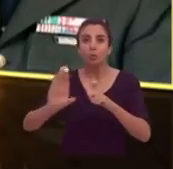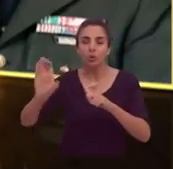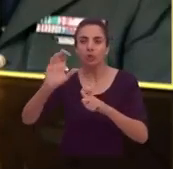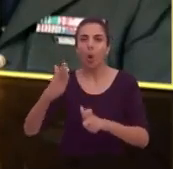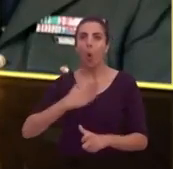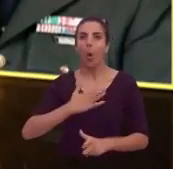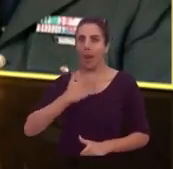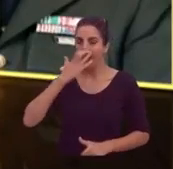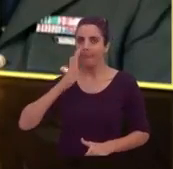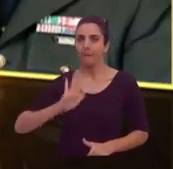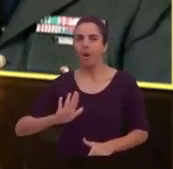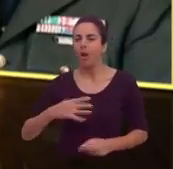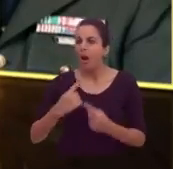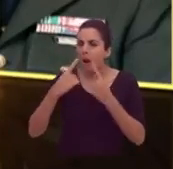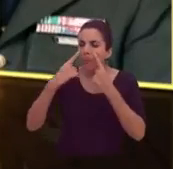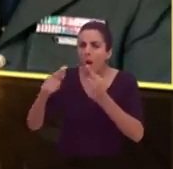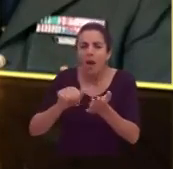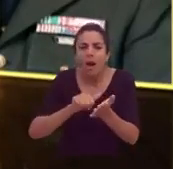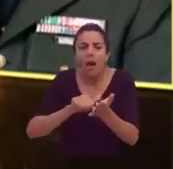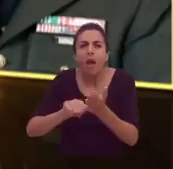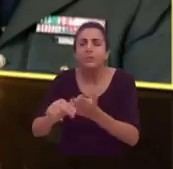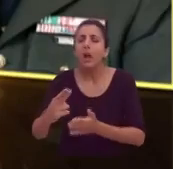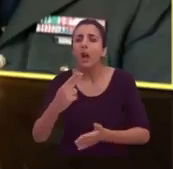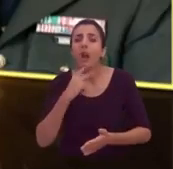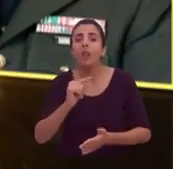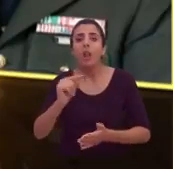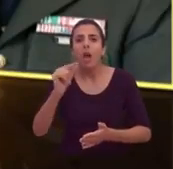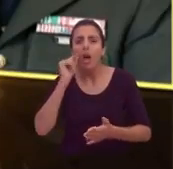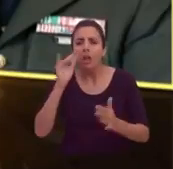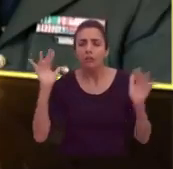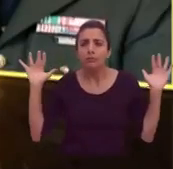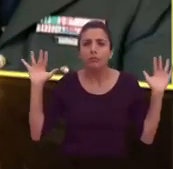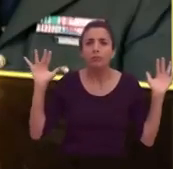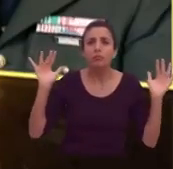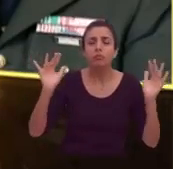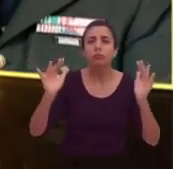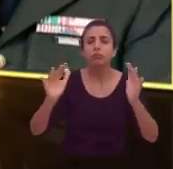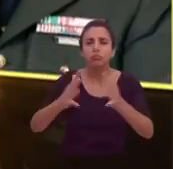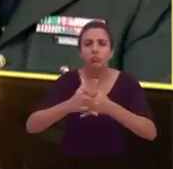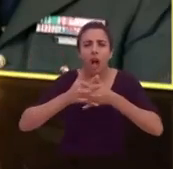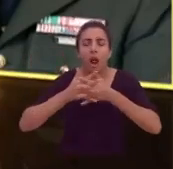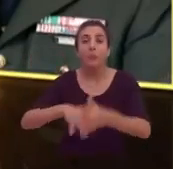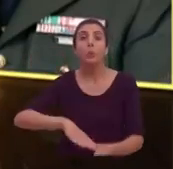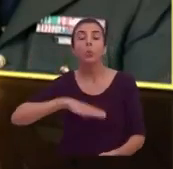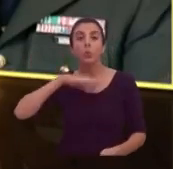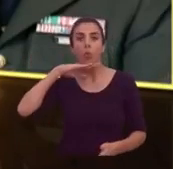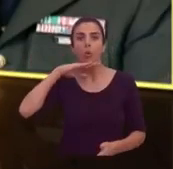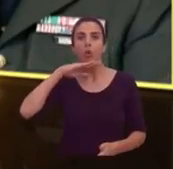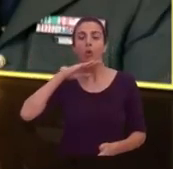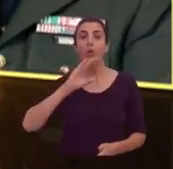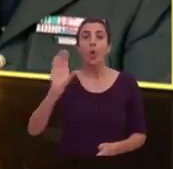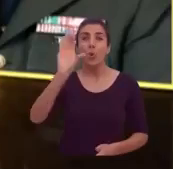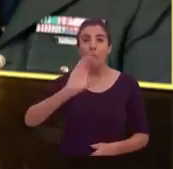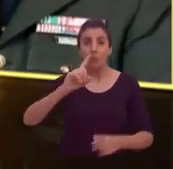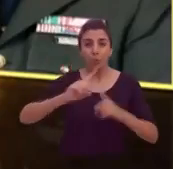önündeyiz. Göz alabildiğine her yer kadınlı erkekli kalabalık gruplar halinde hınca hınç dolu. Müzenin